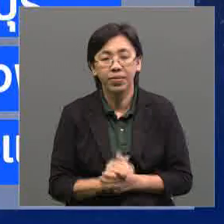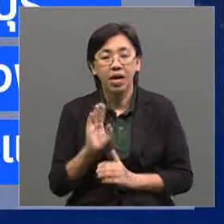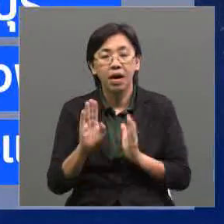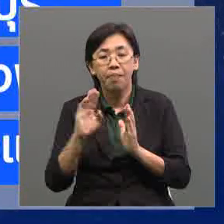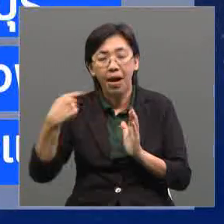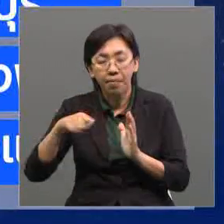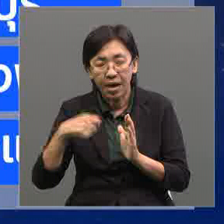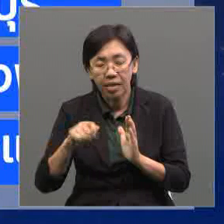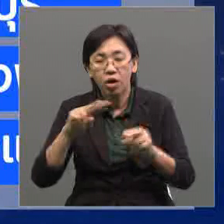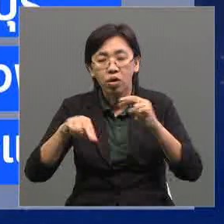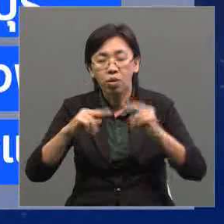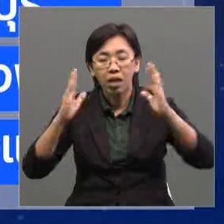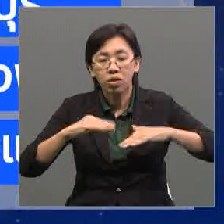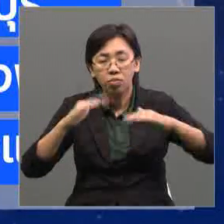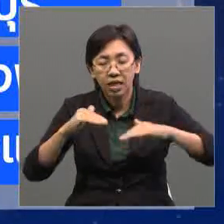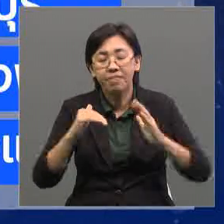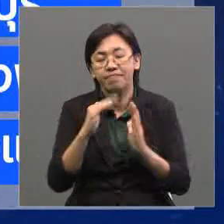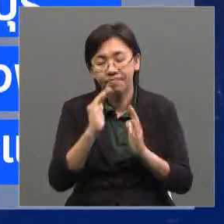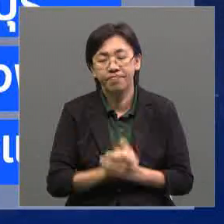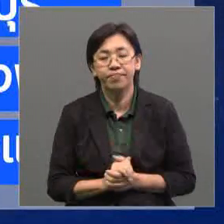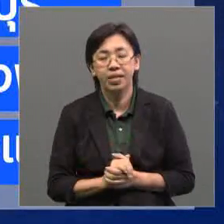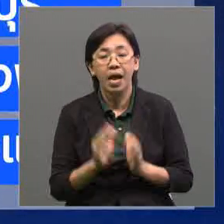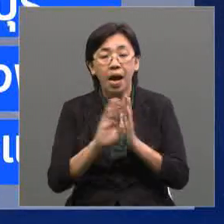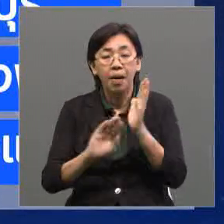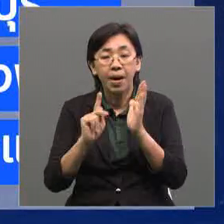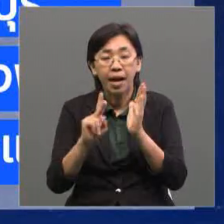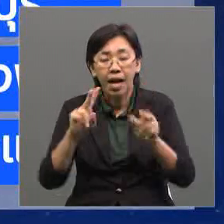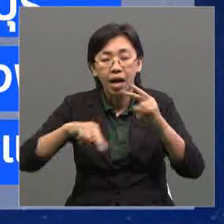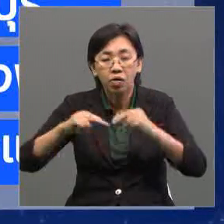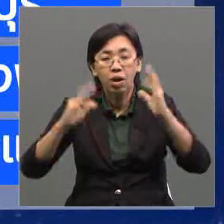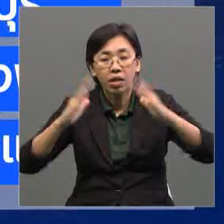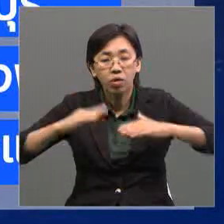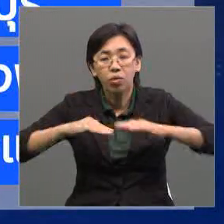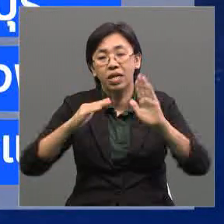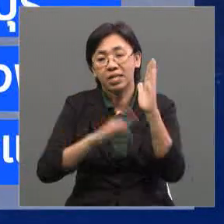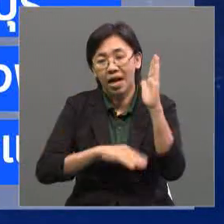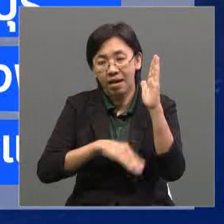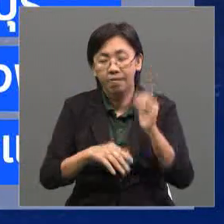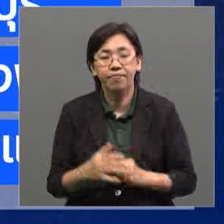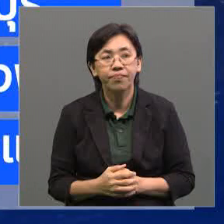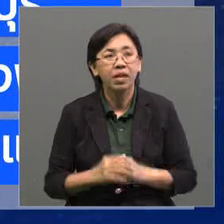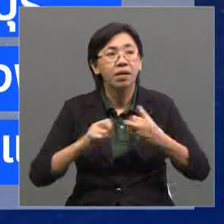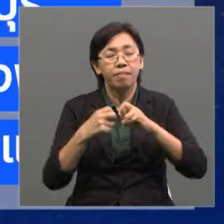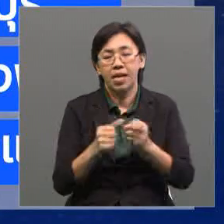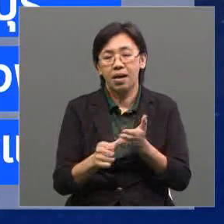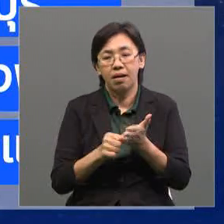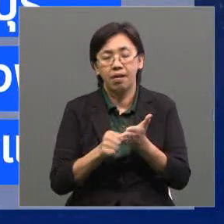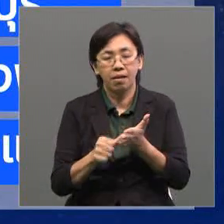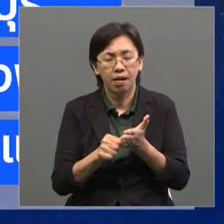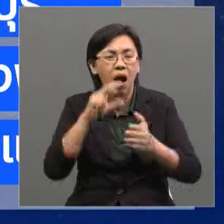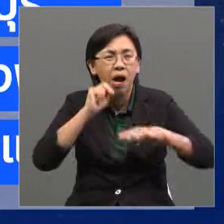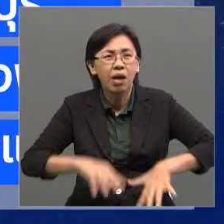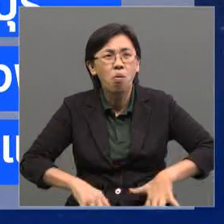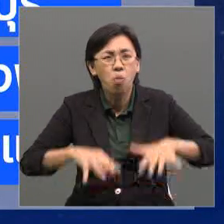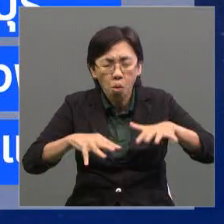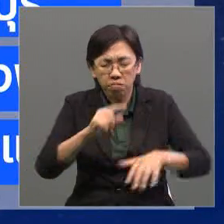ดดูแลพื้นที่กรุงธนบุรีเหนือและสำนักงานเขตบางแคจะดูแลพื้นที่กรุงธนบุรีใต้เพื่อจะได้แก้ปัญหาแล้วก็บรรเทาปัญหาน้ำท่ว